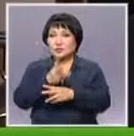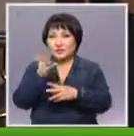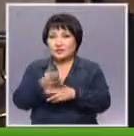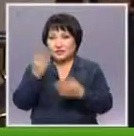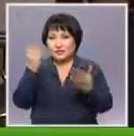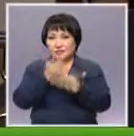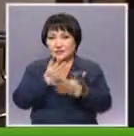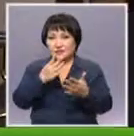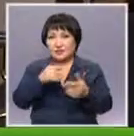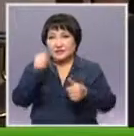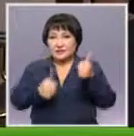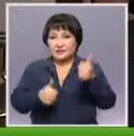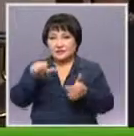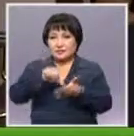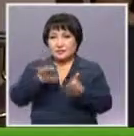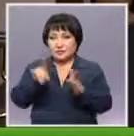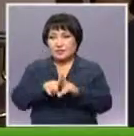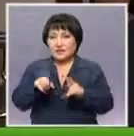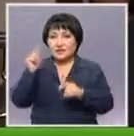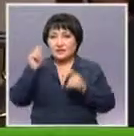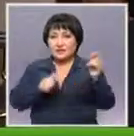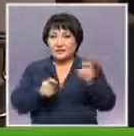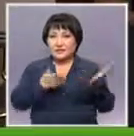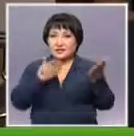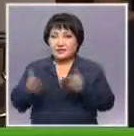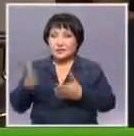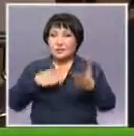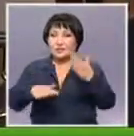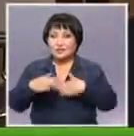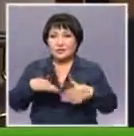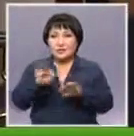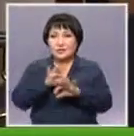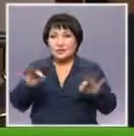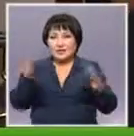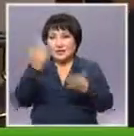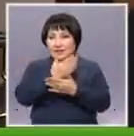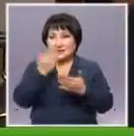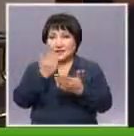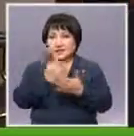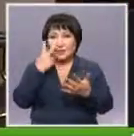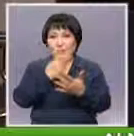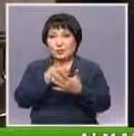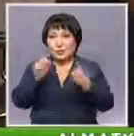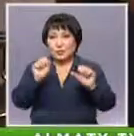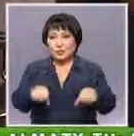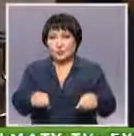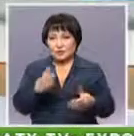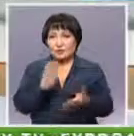өзім осындай фестивальге шақырылғаныма қуаныштымын. Бұл жерде керемет картиналарды көру мүмкіндігі туып тұр.